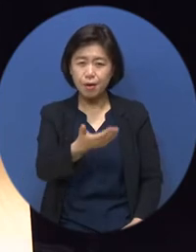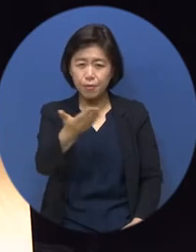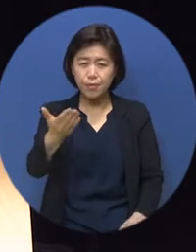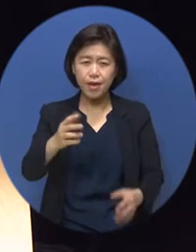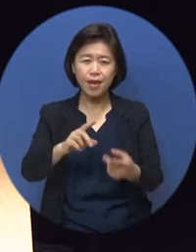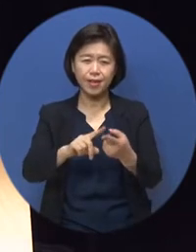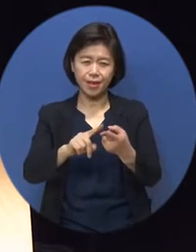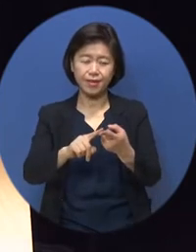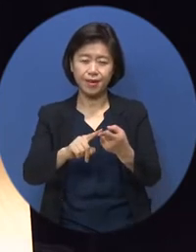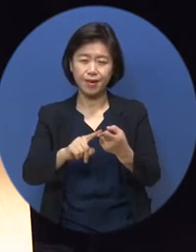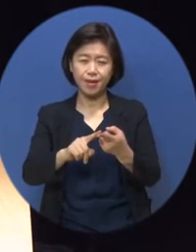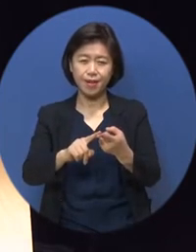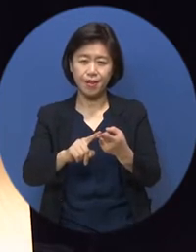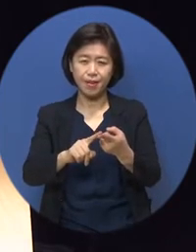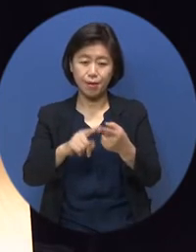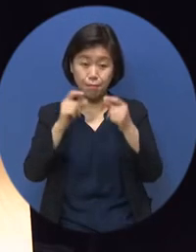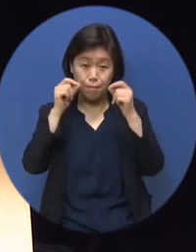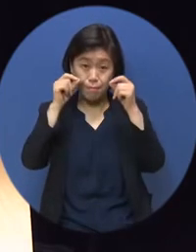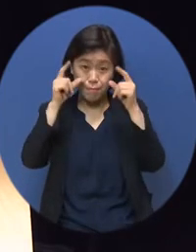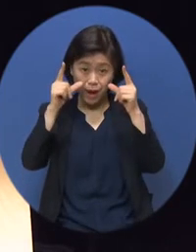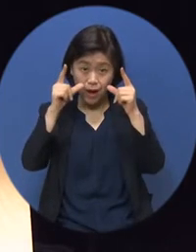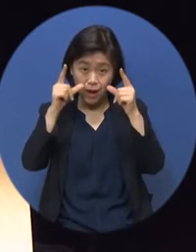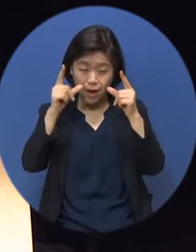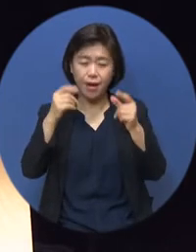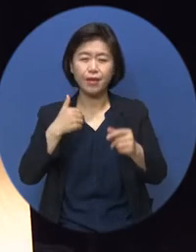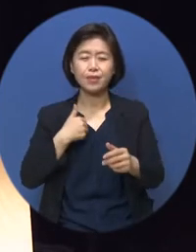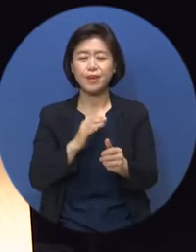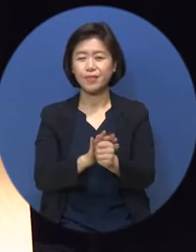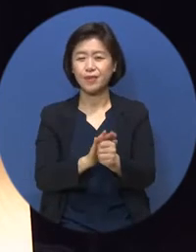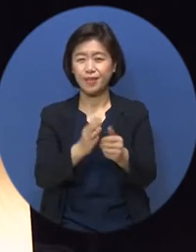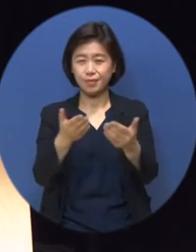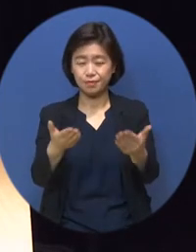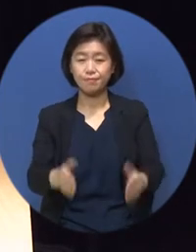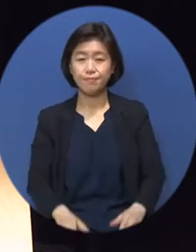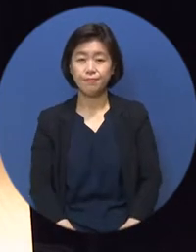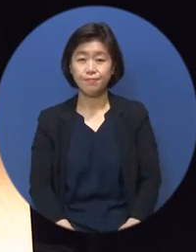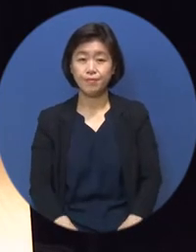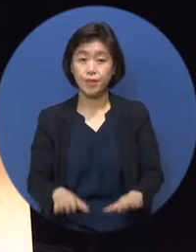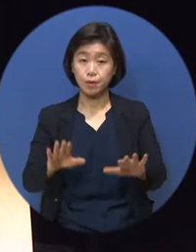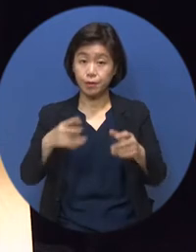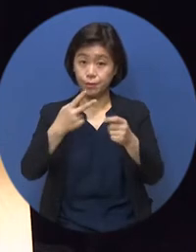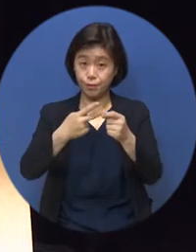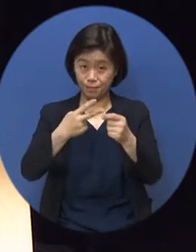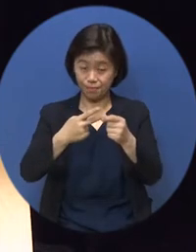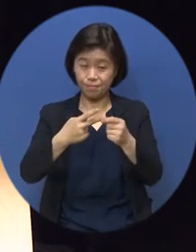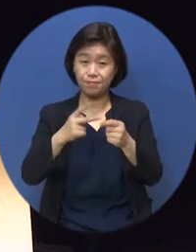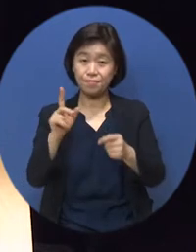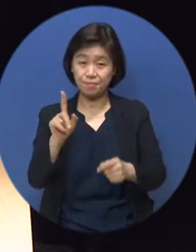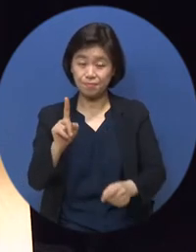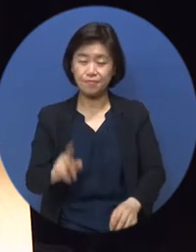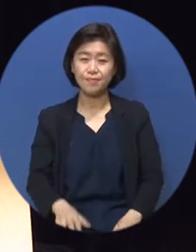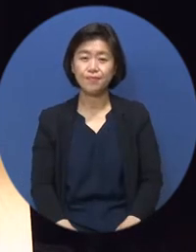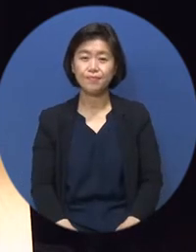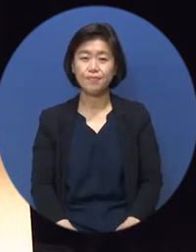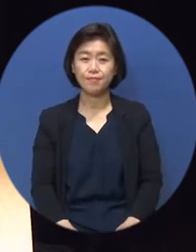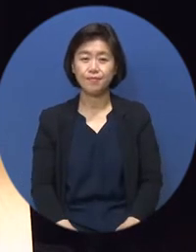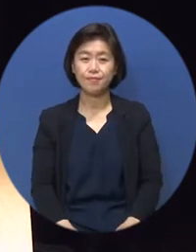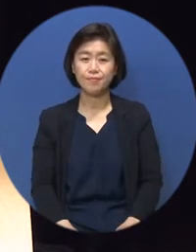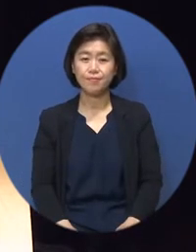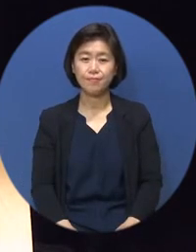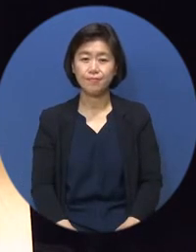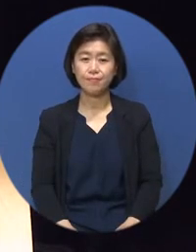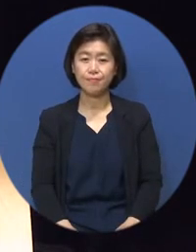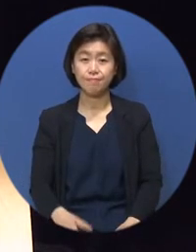일에 열심히 하도록 하겠습니다. 오늘은 두 번째 시간으로 평소 제가